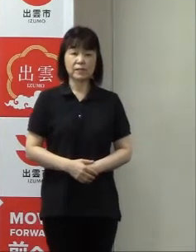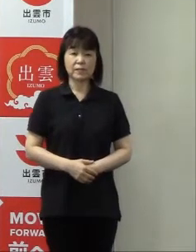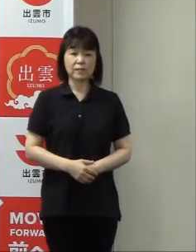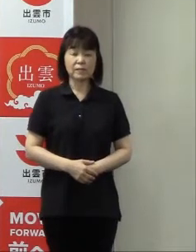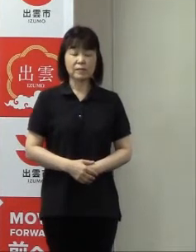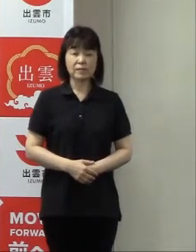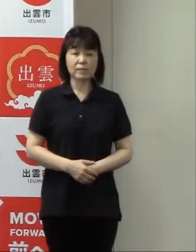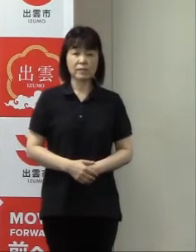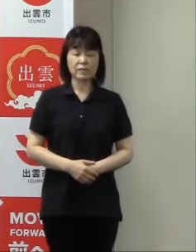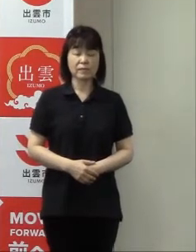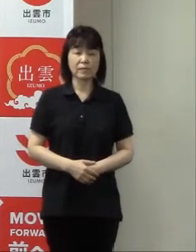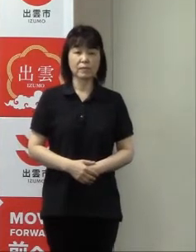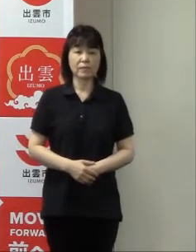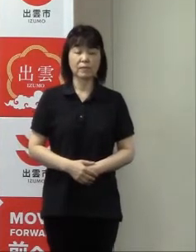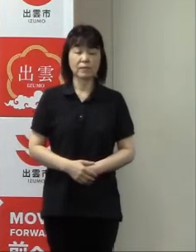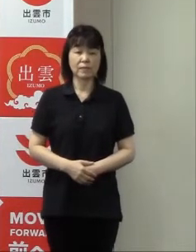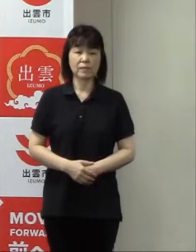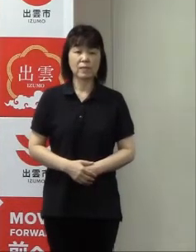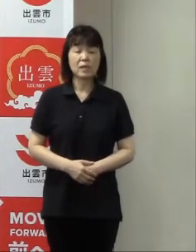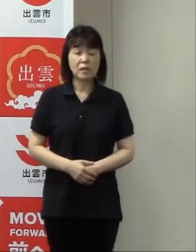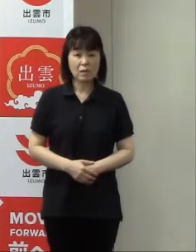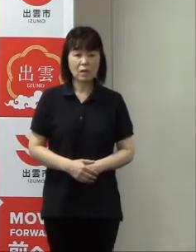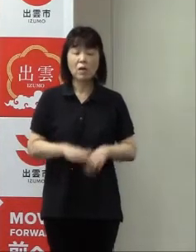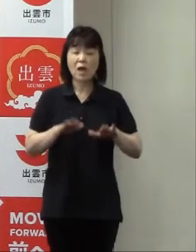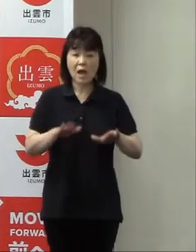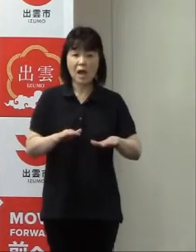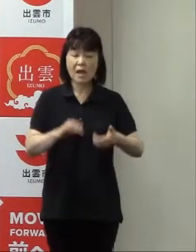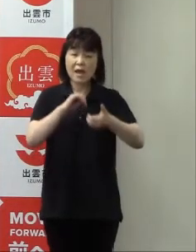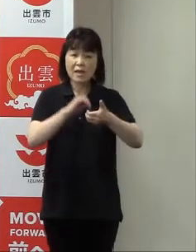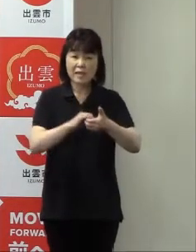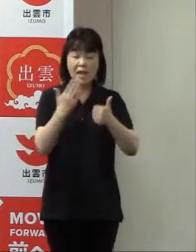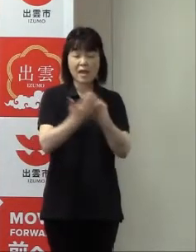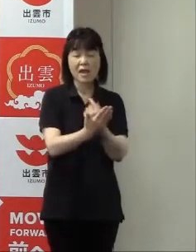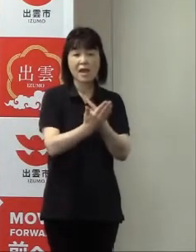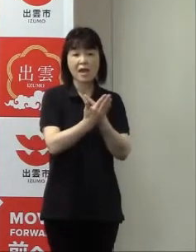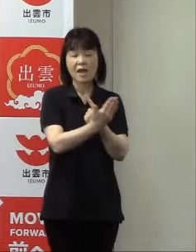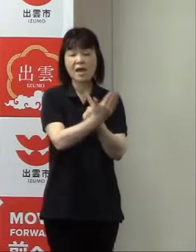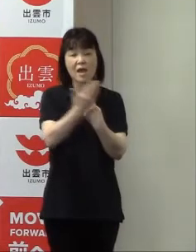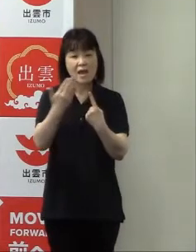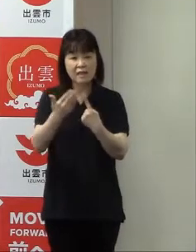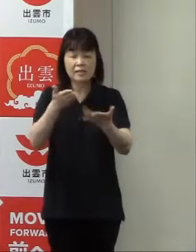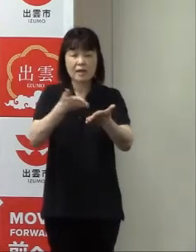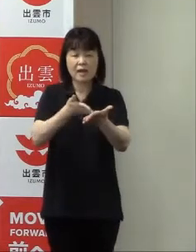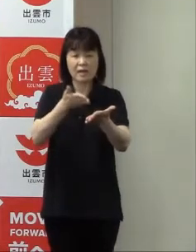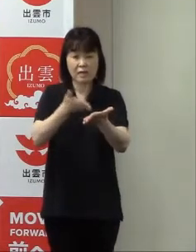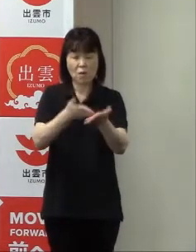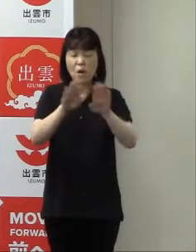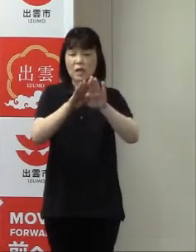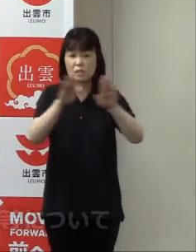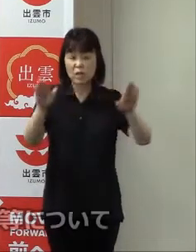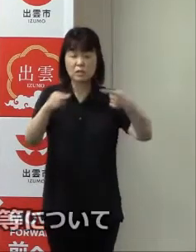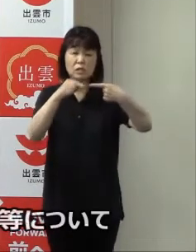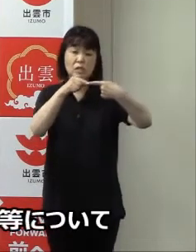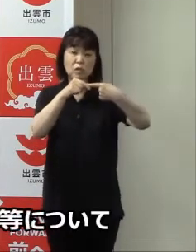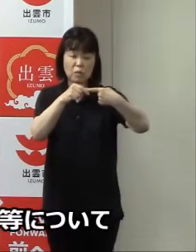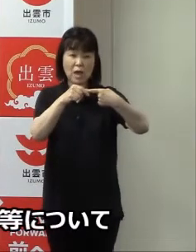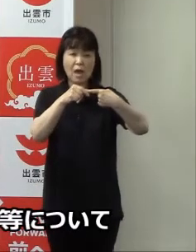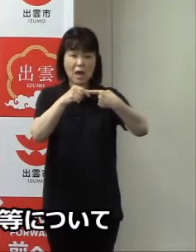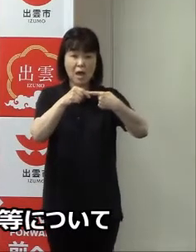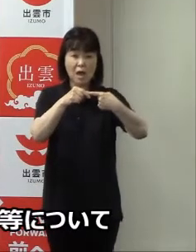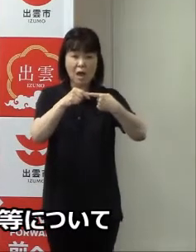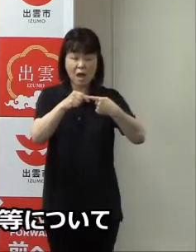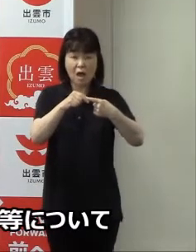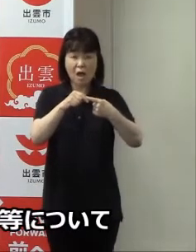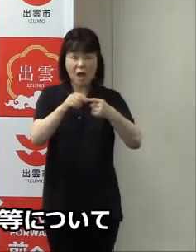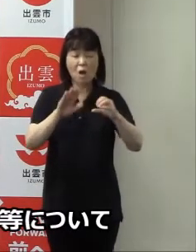それでは、これから、定例記者会見に入ってまいりたいというふうに思います。まず1点目、新型コロナワ